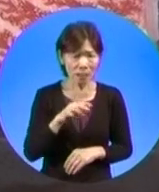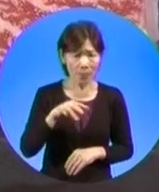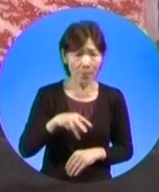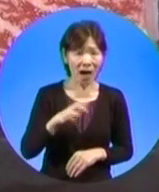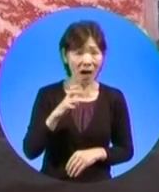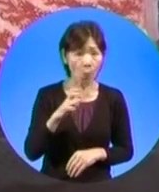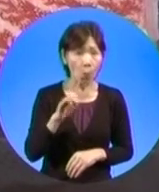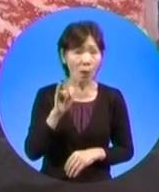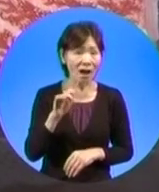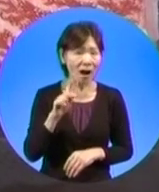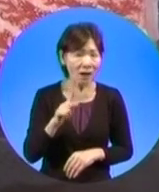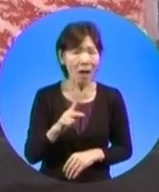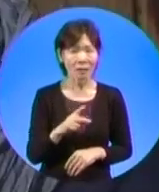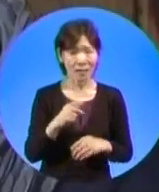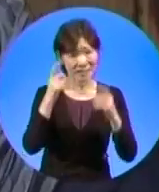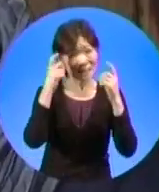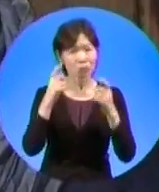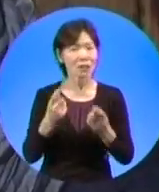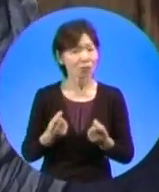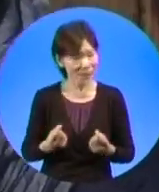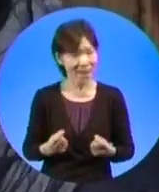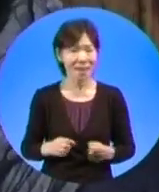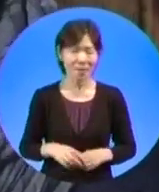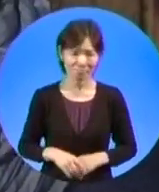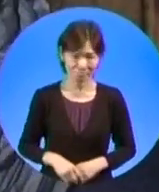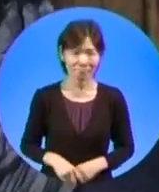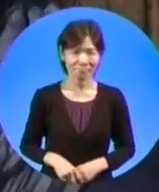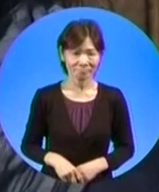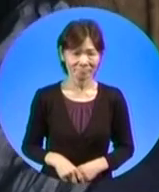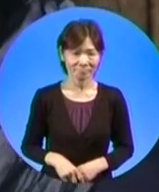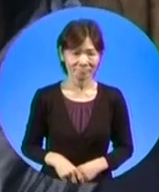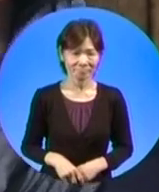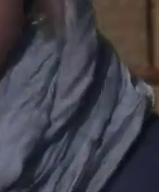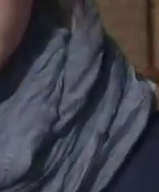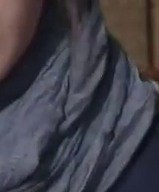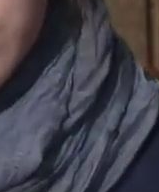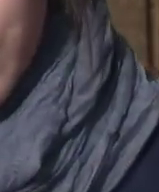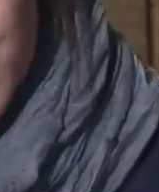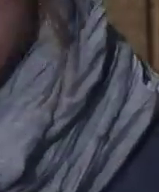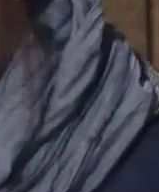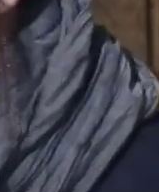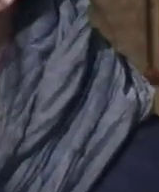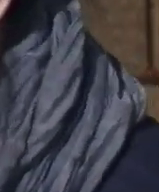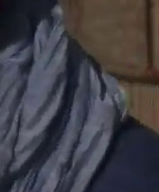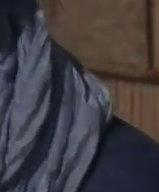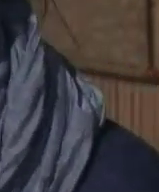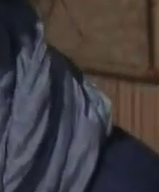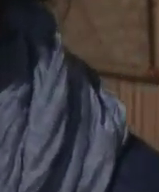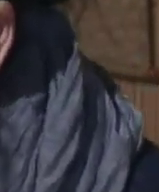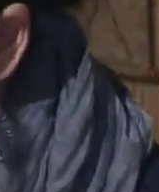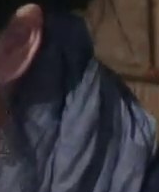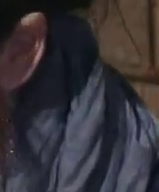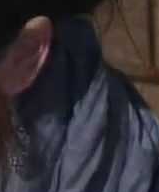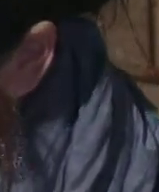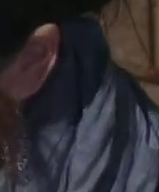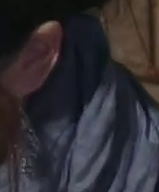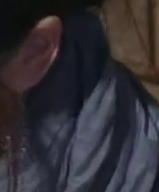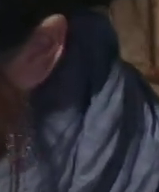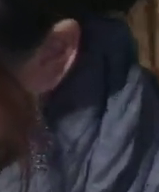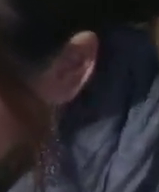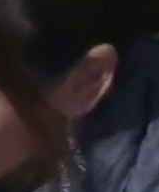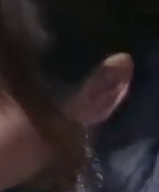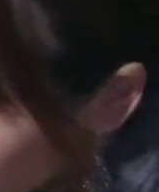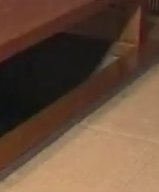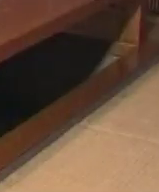くて、スープすごい優しい味がします。何この、なんか本当にまろやかなお肉って感じがしますね。